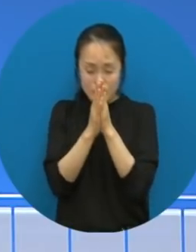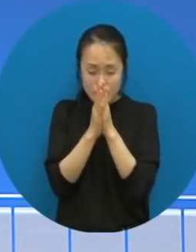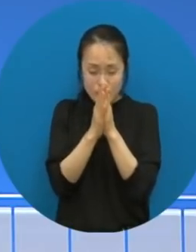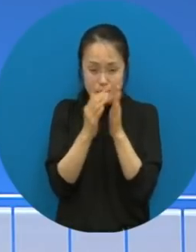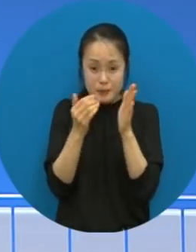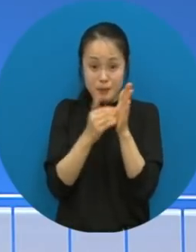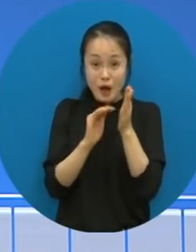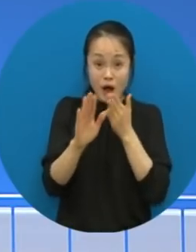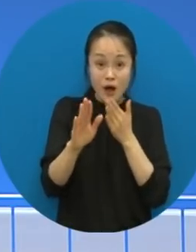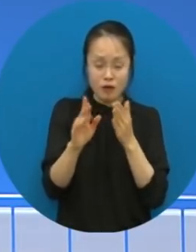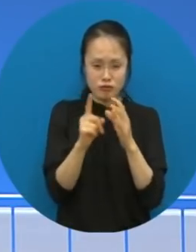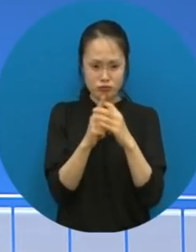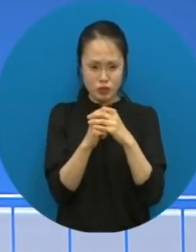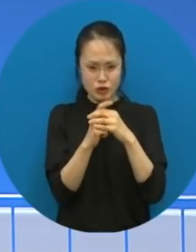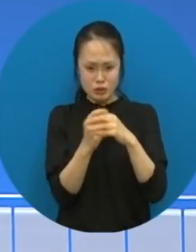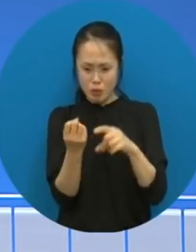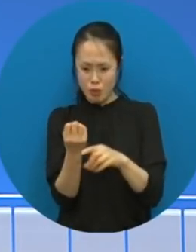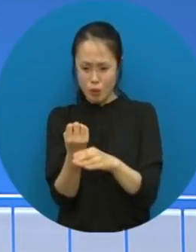고래로 변하지 않았습니다.